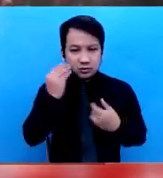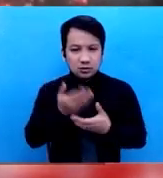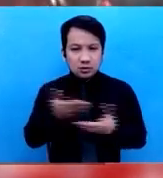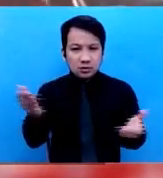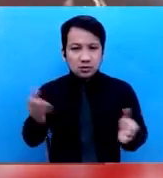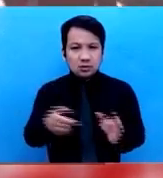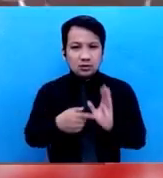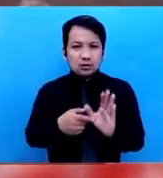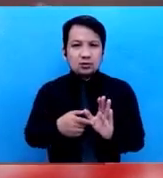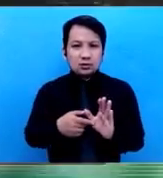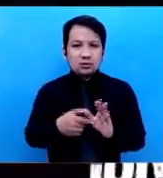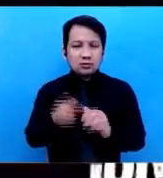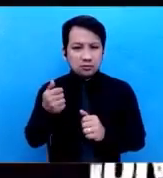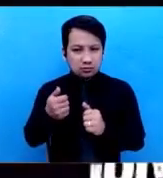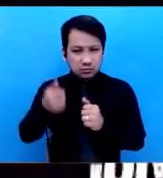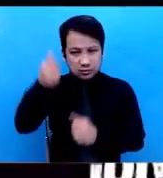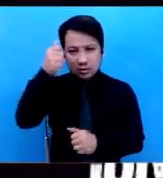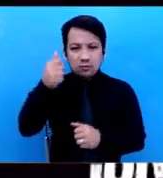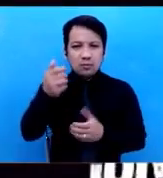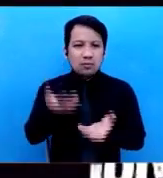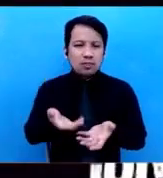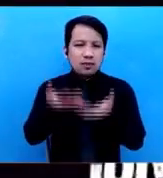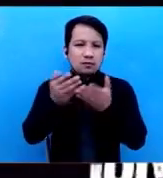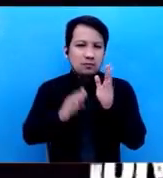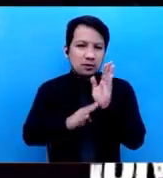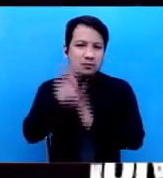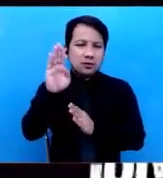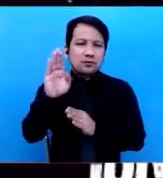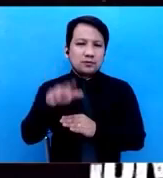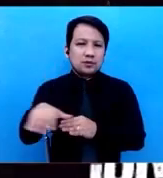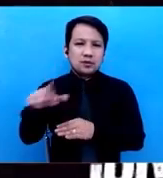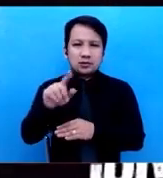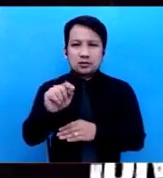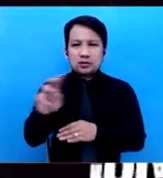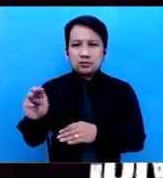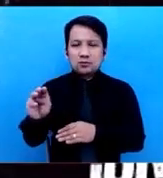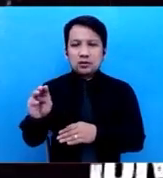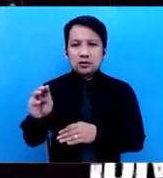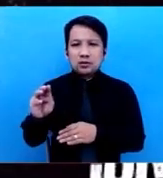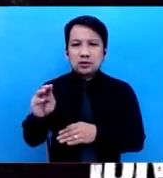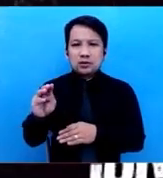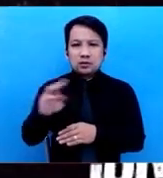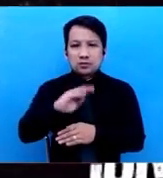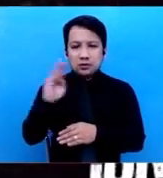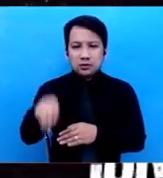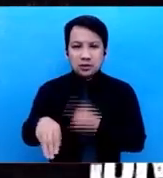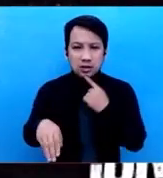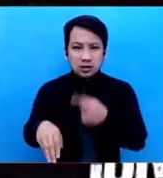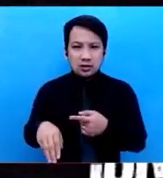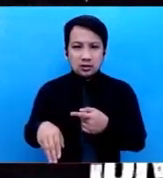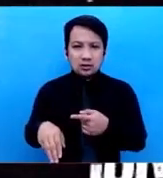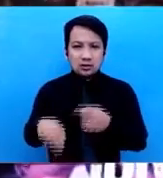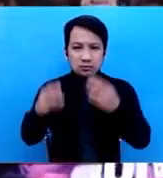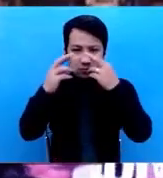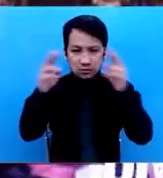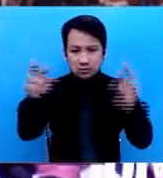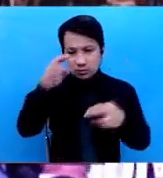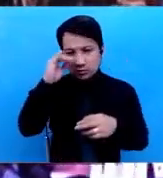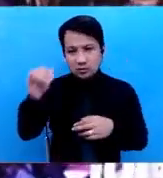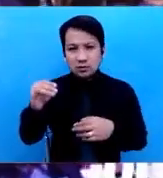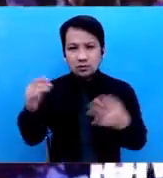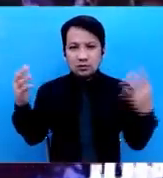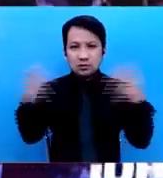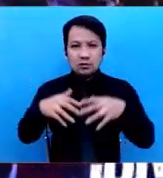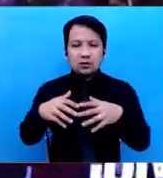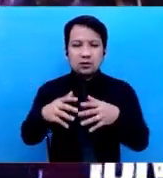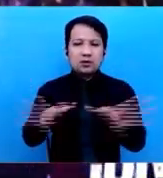ay sisikat pa. Dumagsa rin sa TM Calaw sa Maynila ang taga-suporta ni Mayor Isko Moreno. Anya, tuldukan